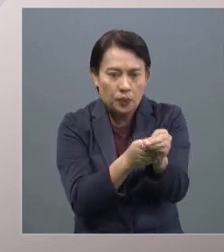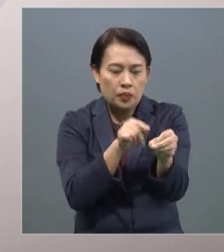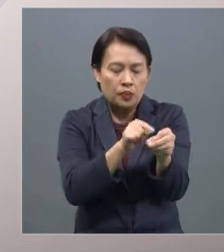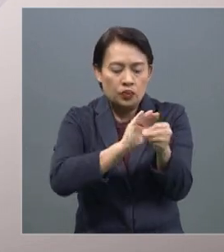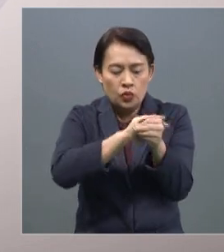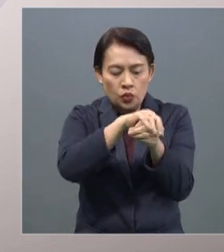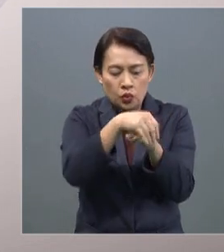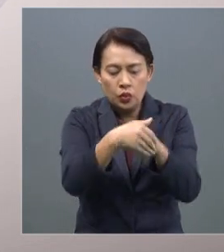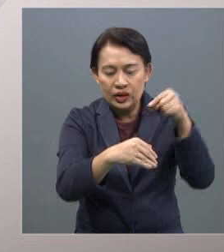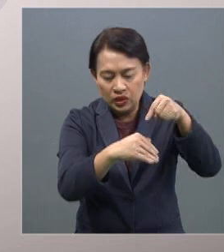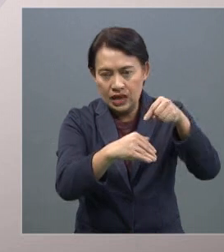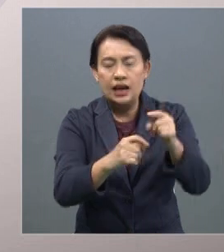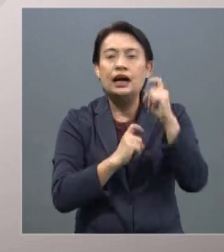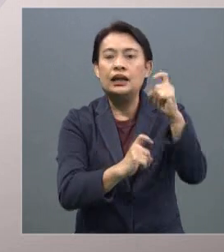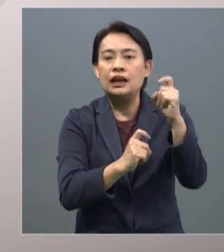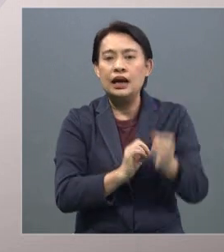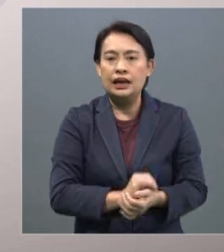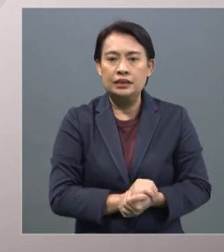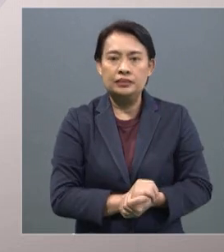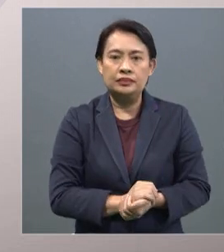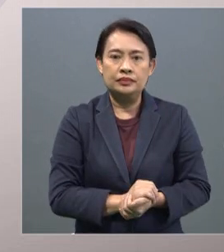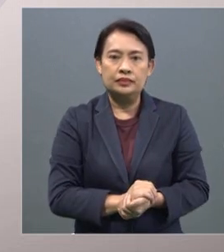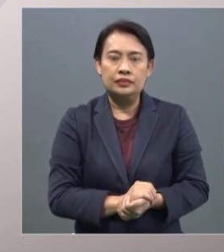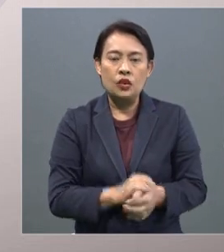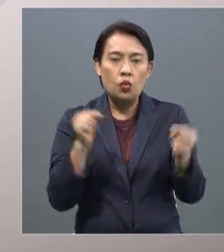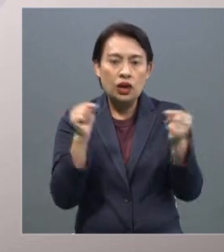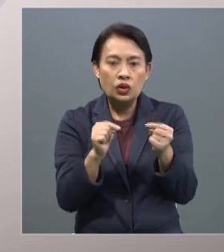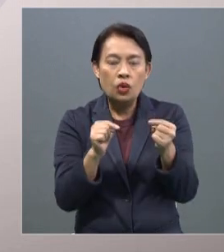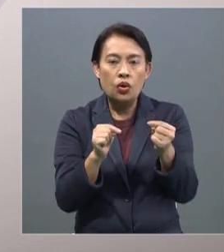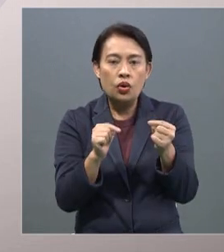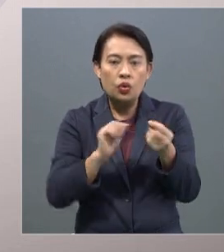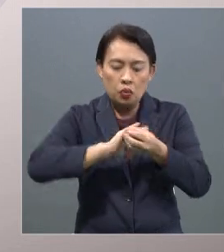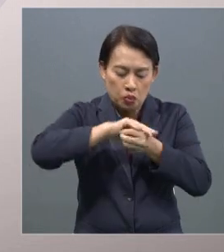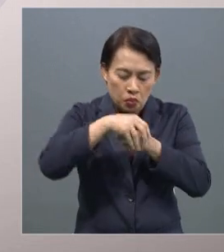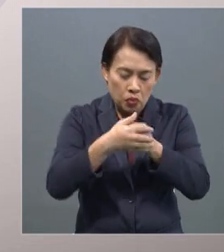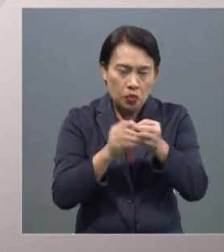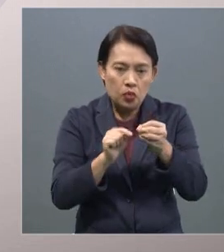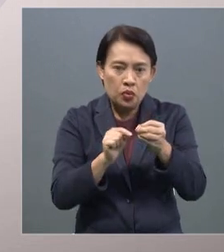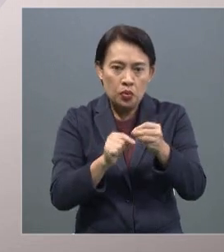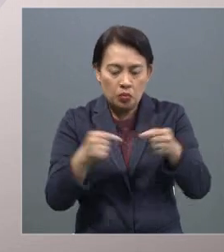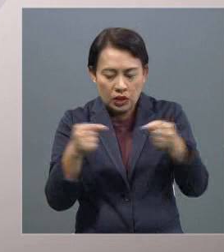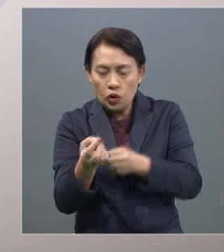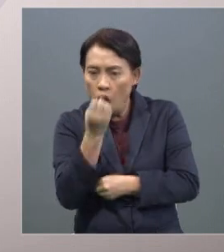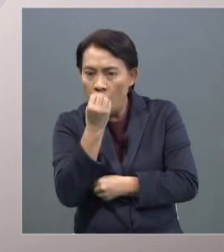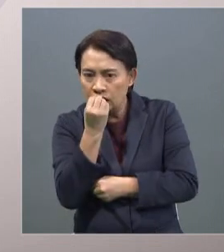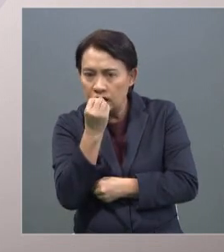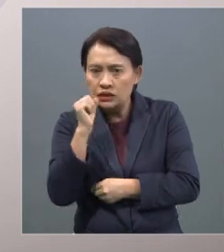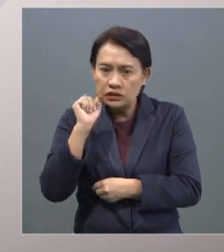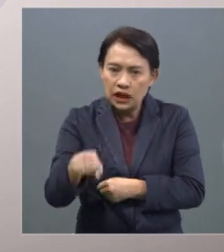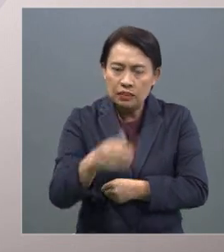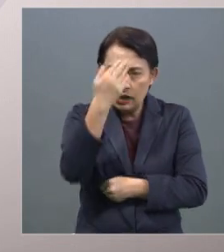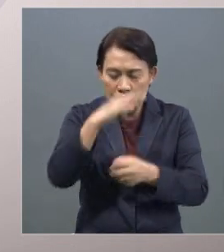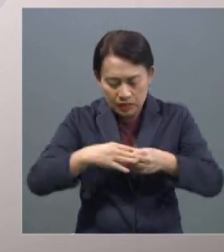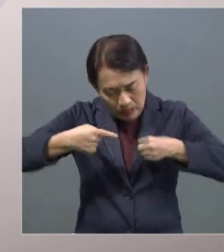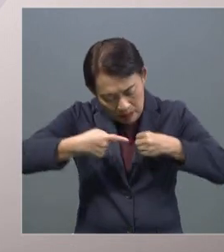อันตรายิกมันปลอดภัยมั้ยมันมันเหมาะกับการนำมากินรือเปล่าเนี่ยใช่ถูกมั้ยฮะเนี่ยกว่าจะเจาะกว่าจะได้